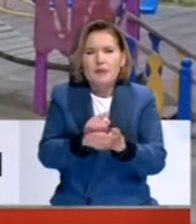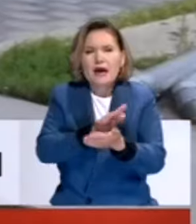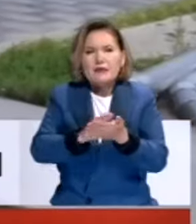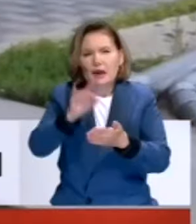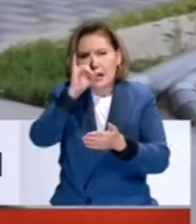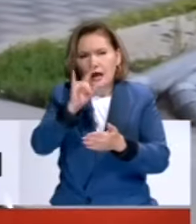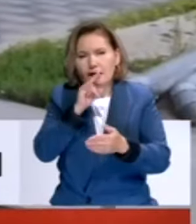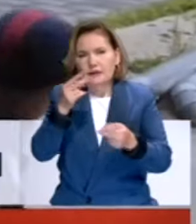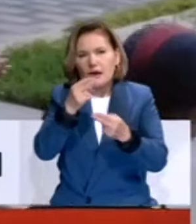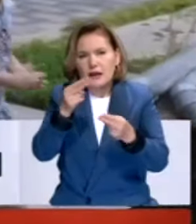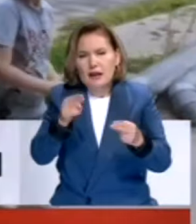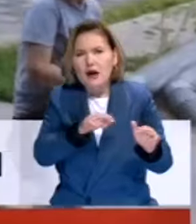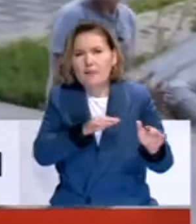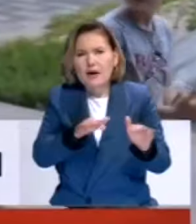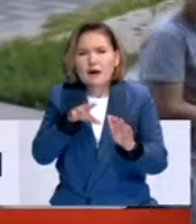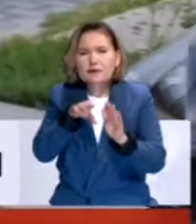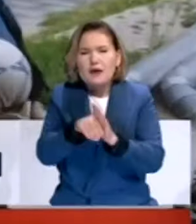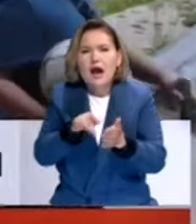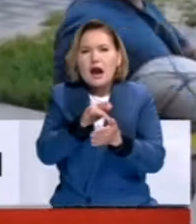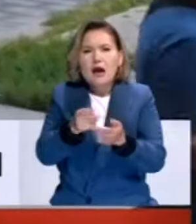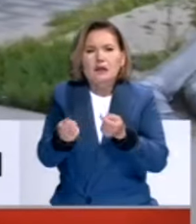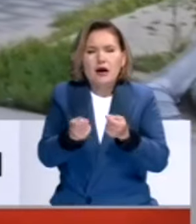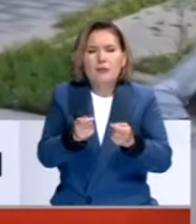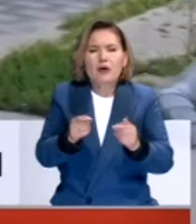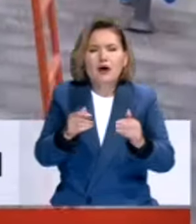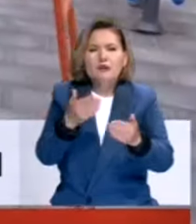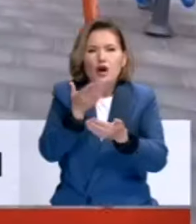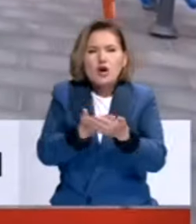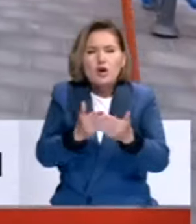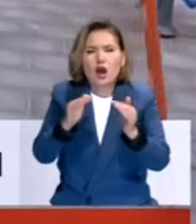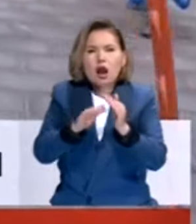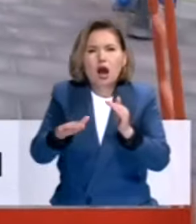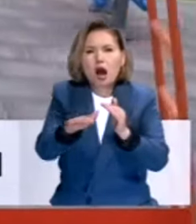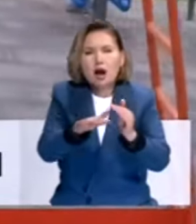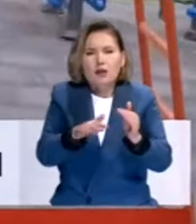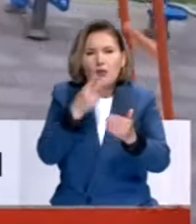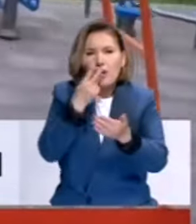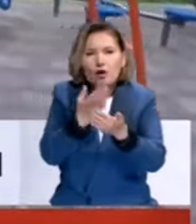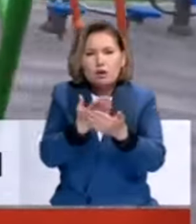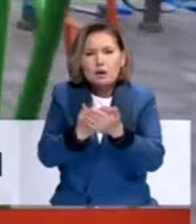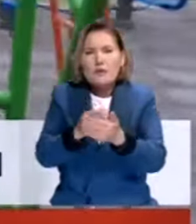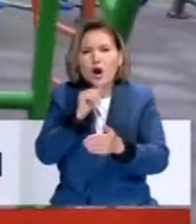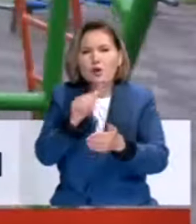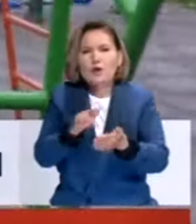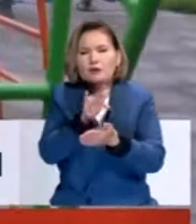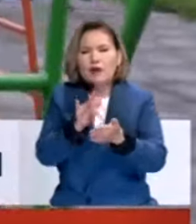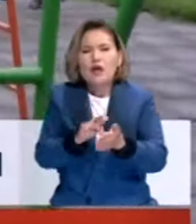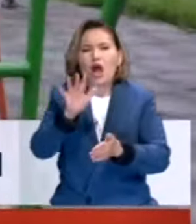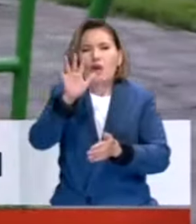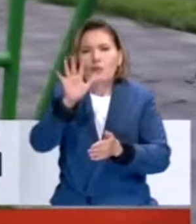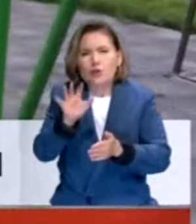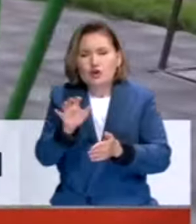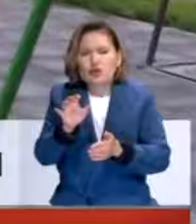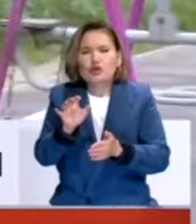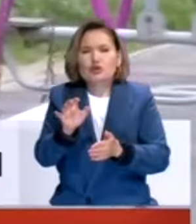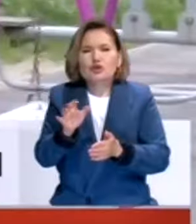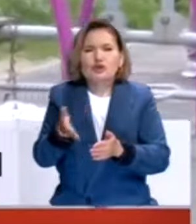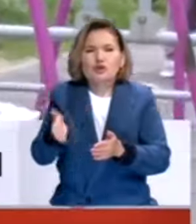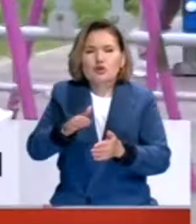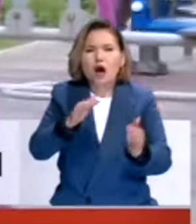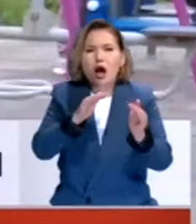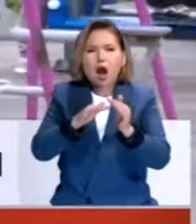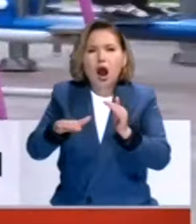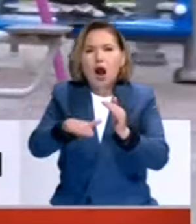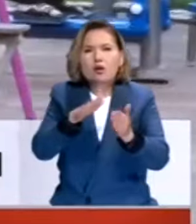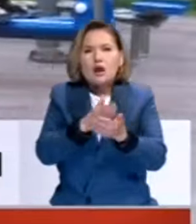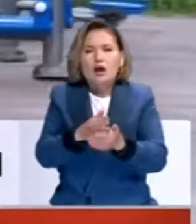акциясы аясында қала әкімдігінің өкілдері осындай үлгілі аулаларды көпшілікке таныстырды. Қостанайда 500-ге жуық аула бар,